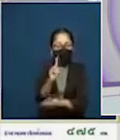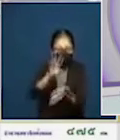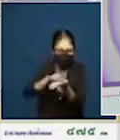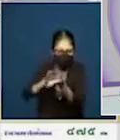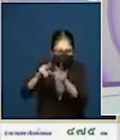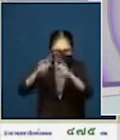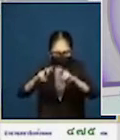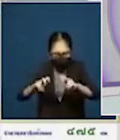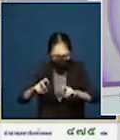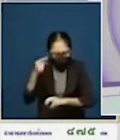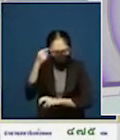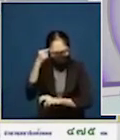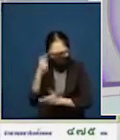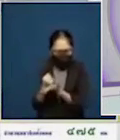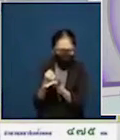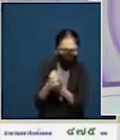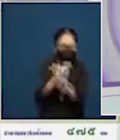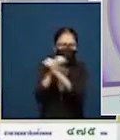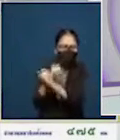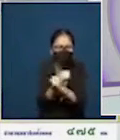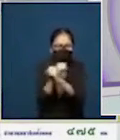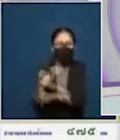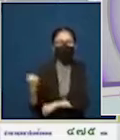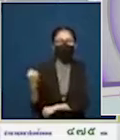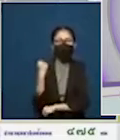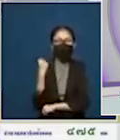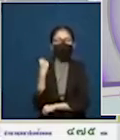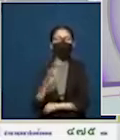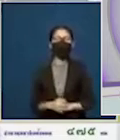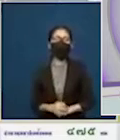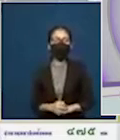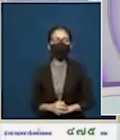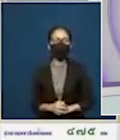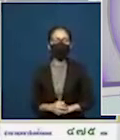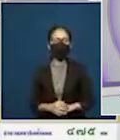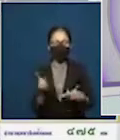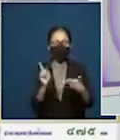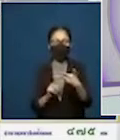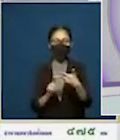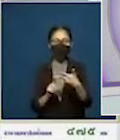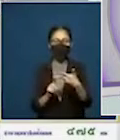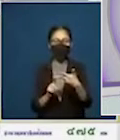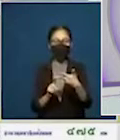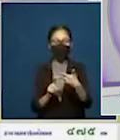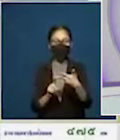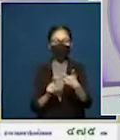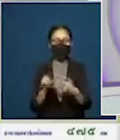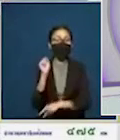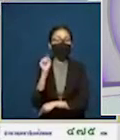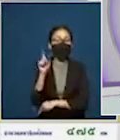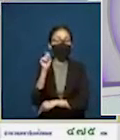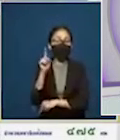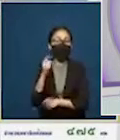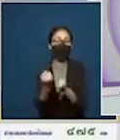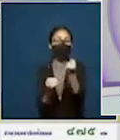เนี่ยคิดอย่างไรอย่างไรหรือไม่เห็นด้วยตาเปล่าแต่พอบอกขานชื่อปุ๊บก็ต้องขานที่เราคนนะคะ